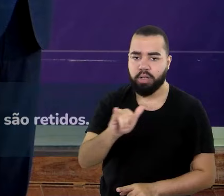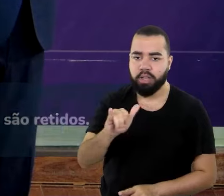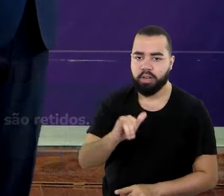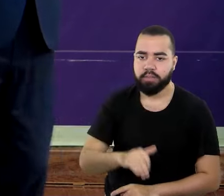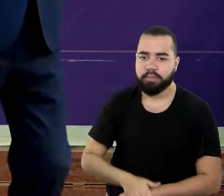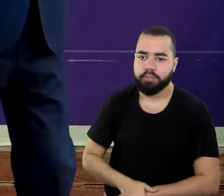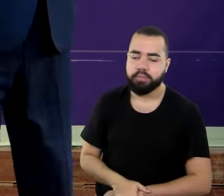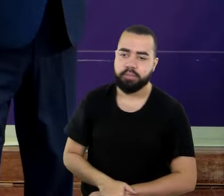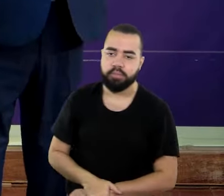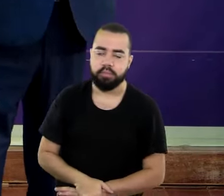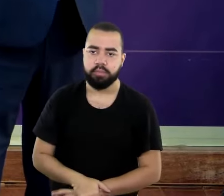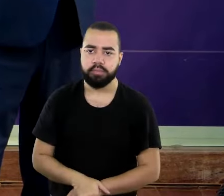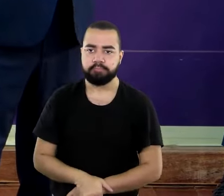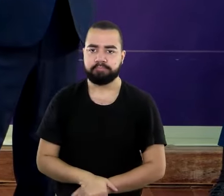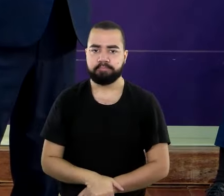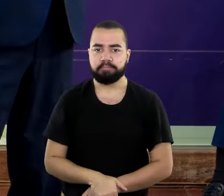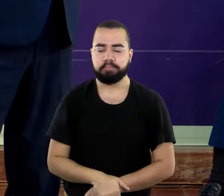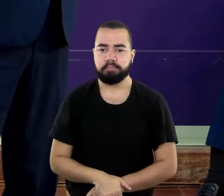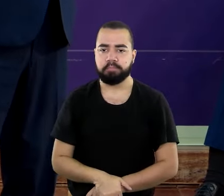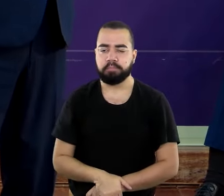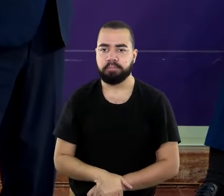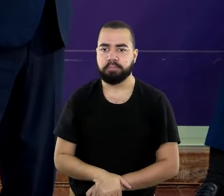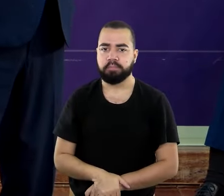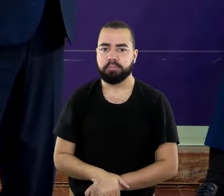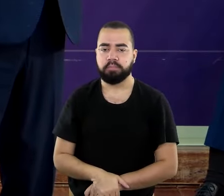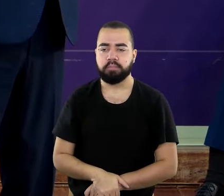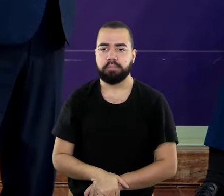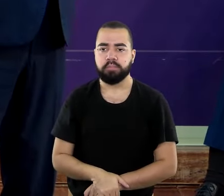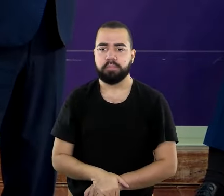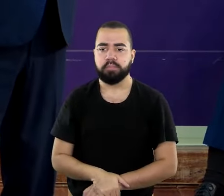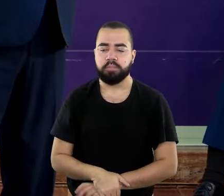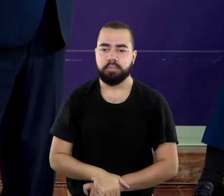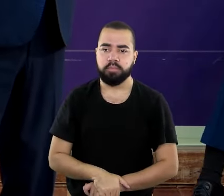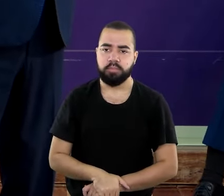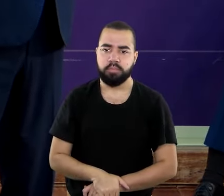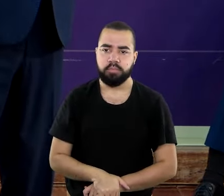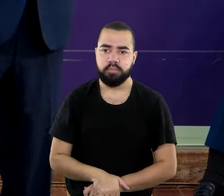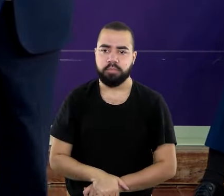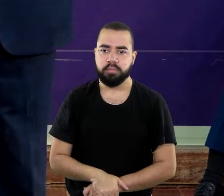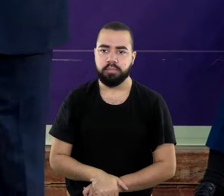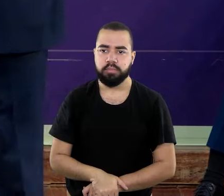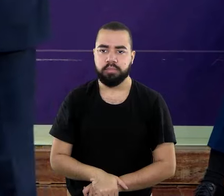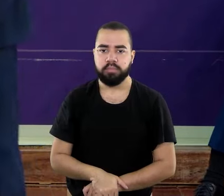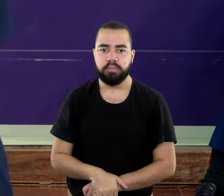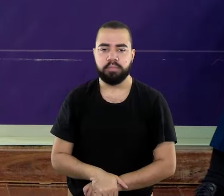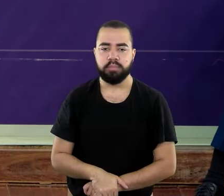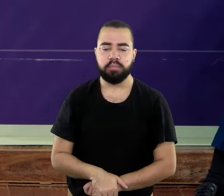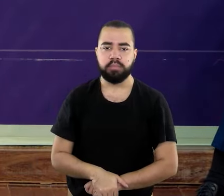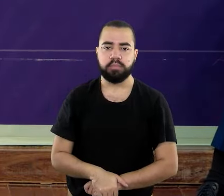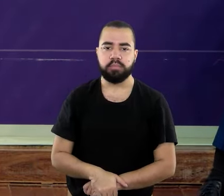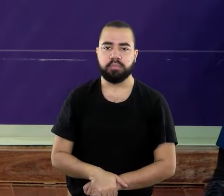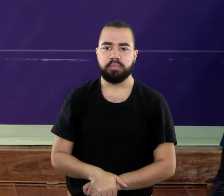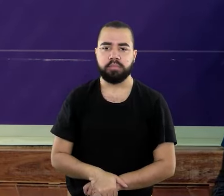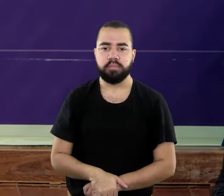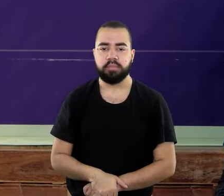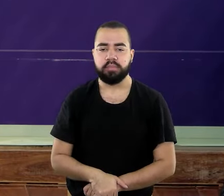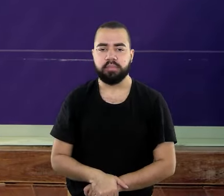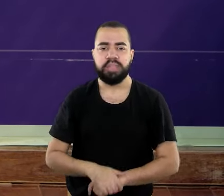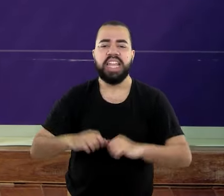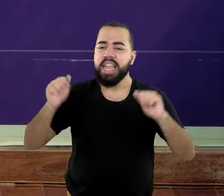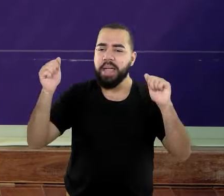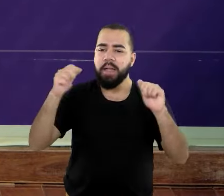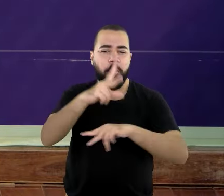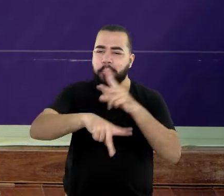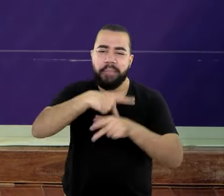부활하신 예수님이 주신 너무나 큰 선물이요, 능력이요, 은혜입니다. É um